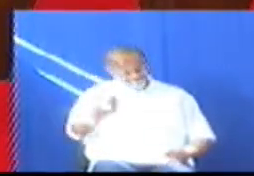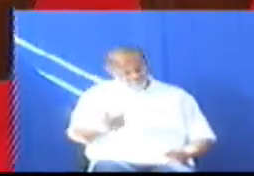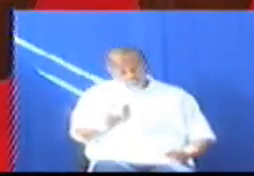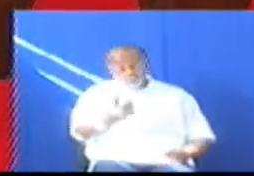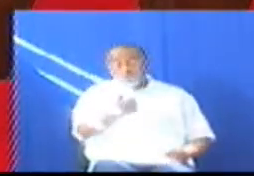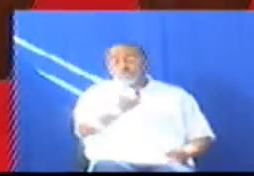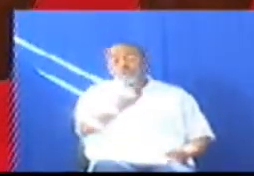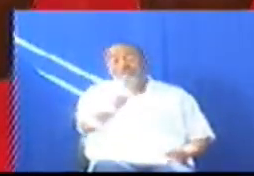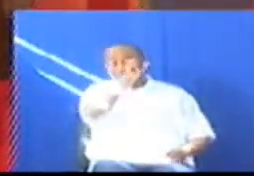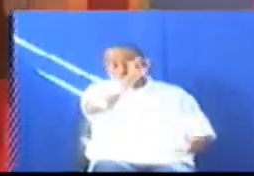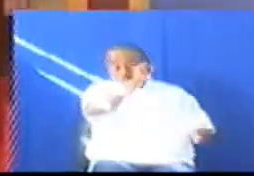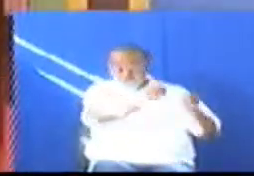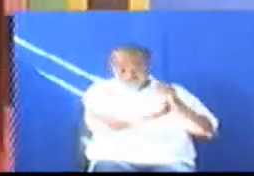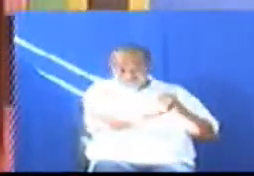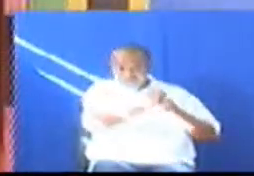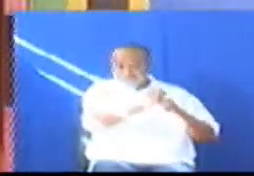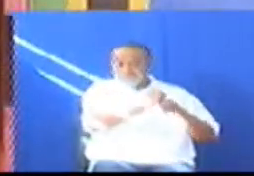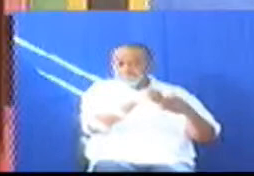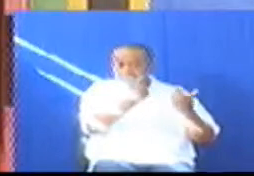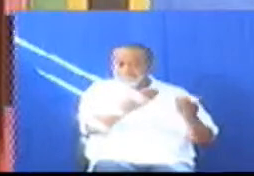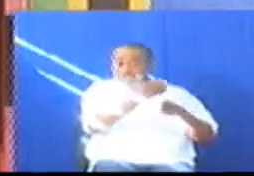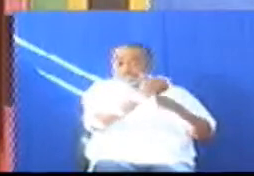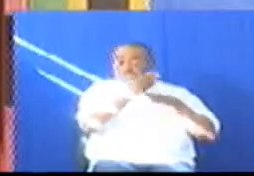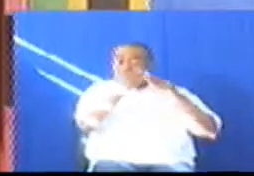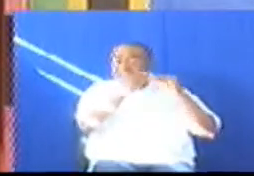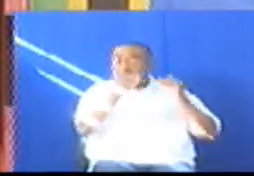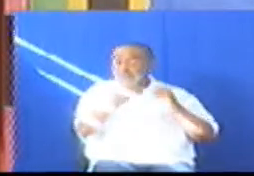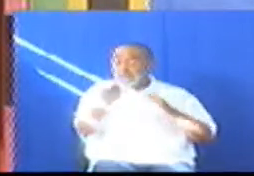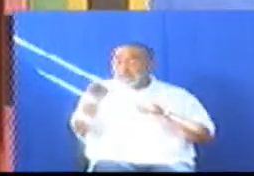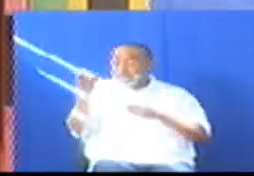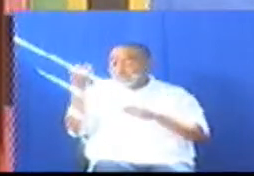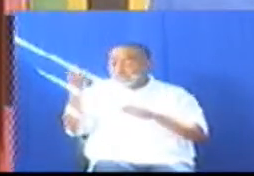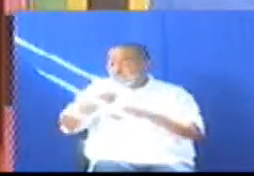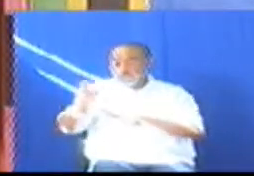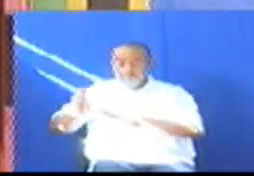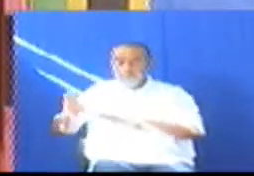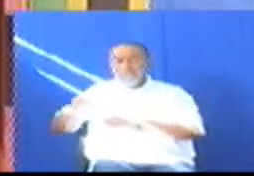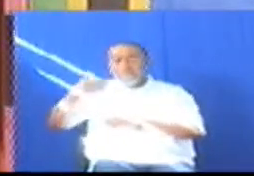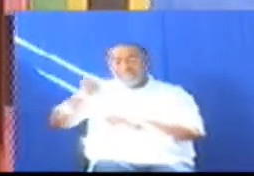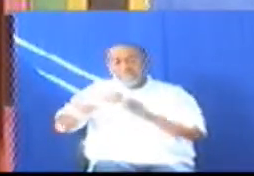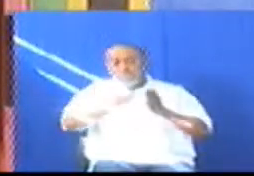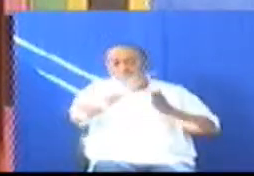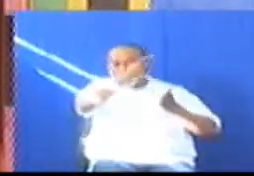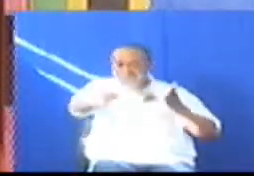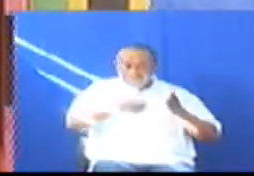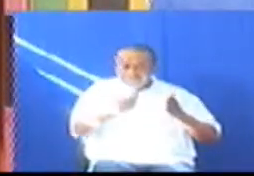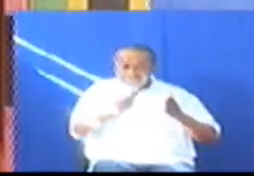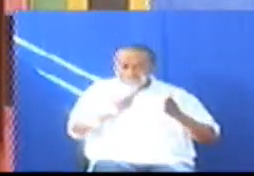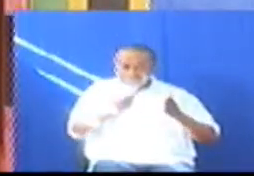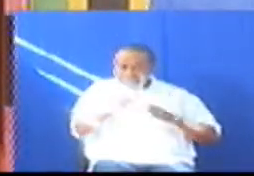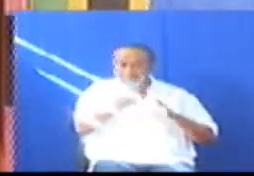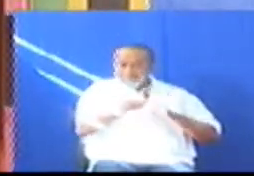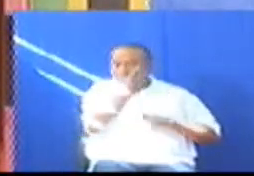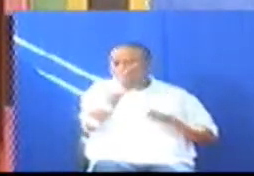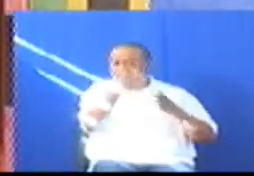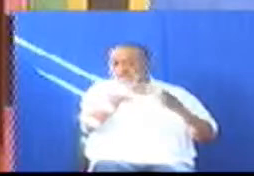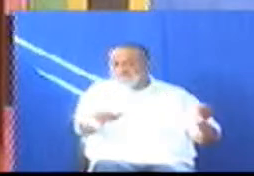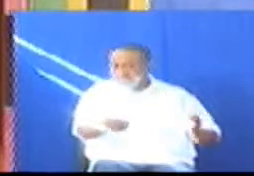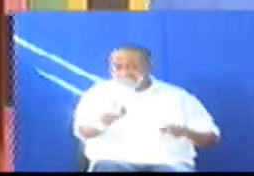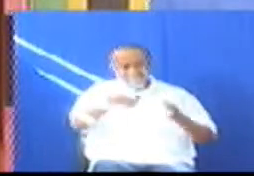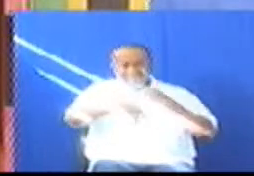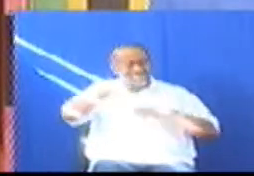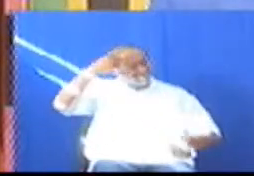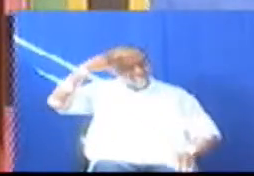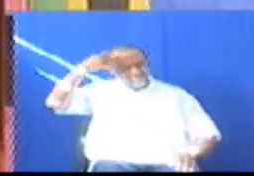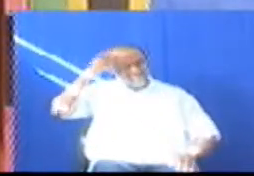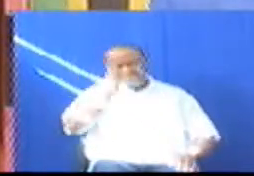hela alafu unakuja kutoa bilioni 100 bure. It doesn't make sense. Kwa